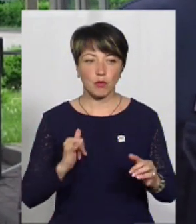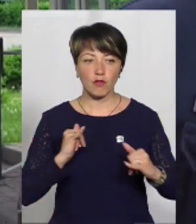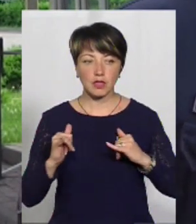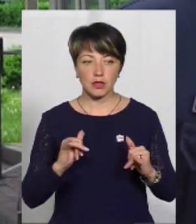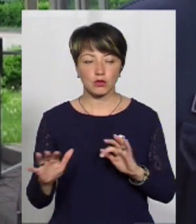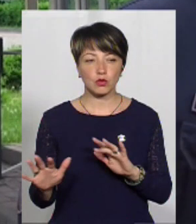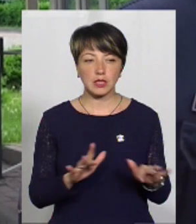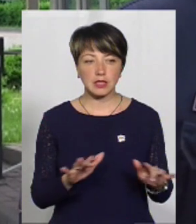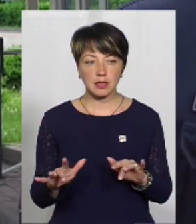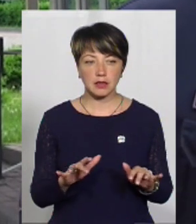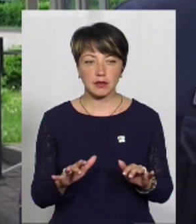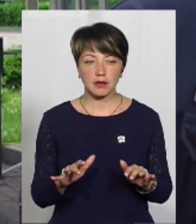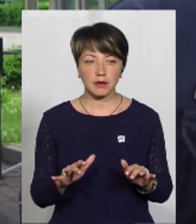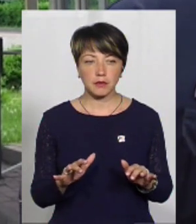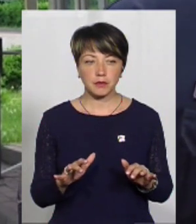дії